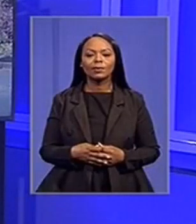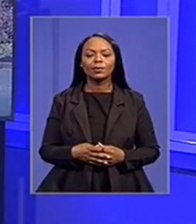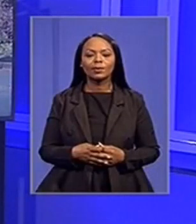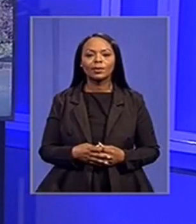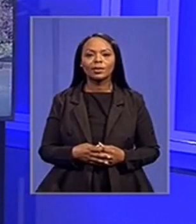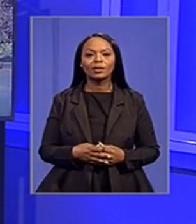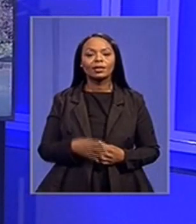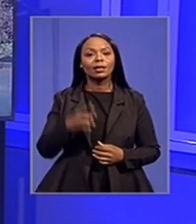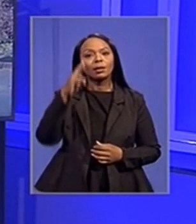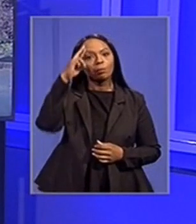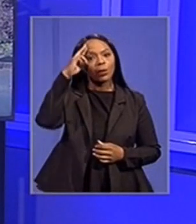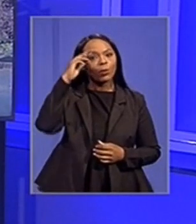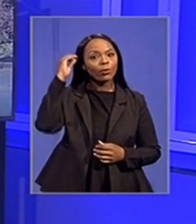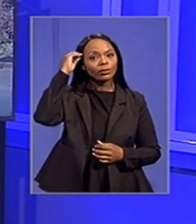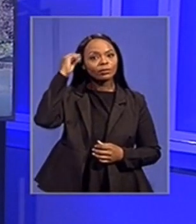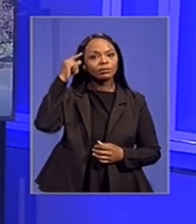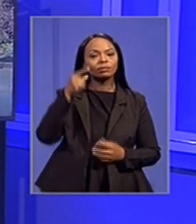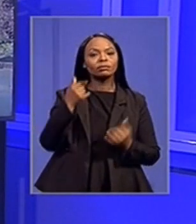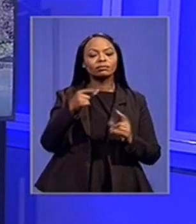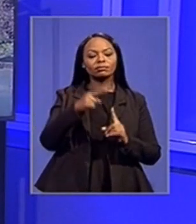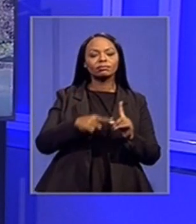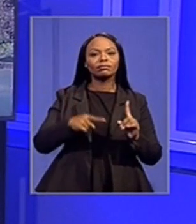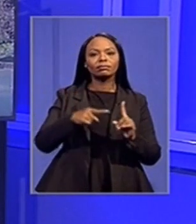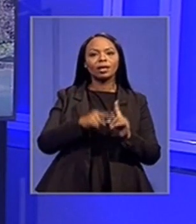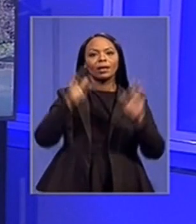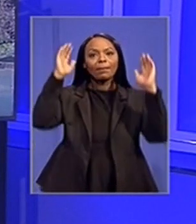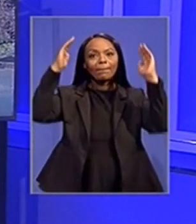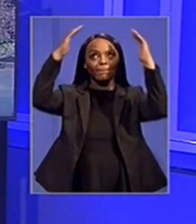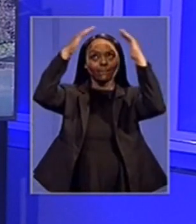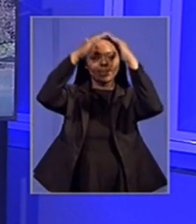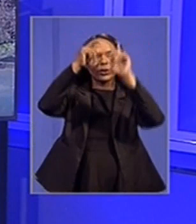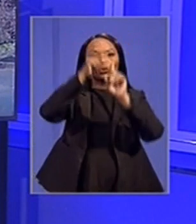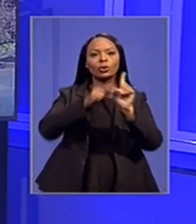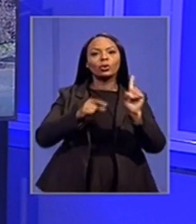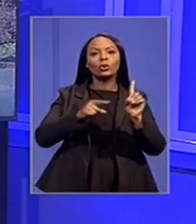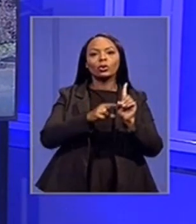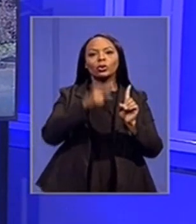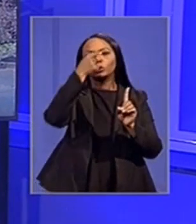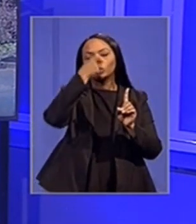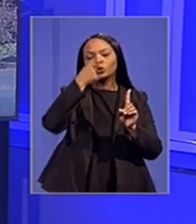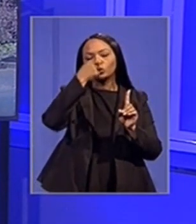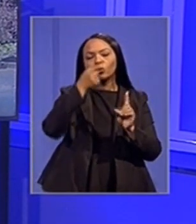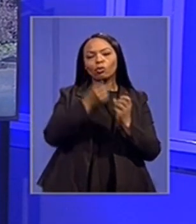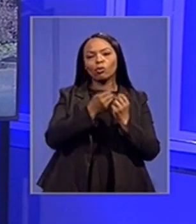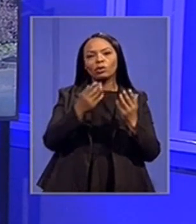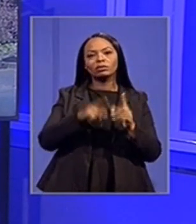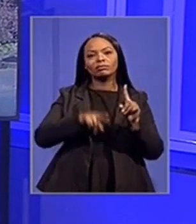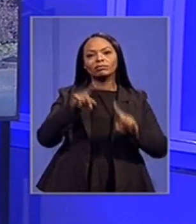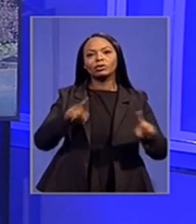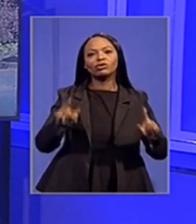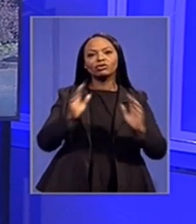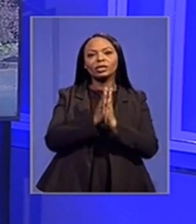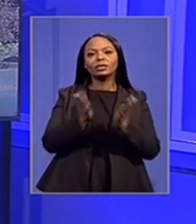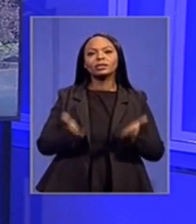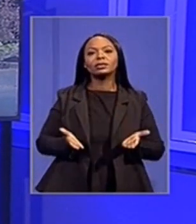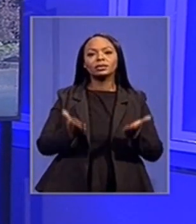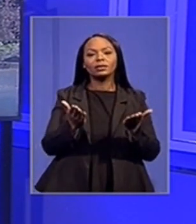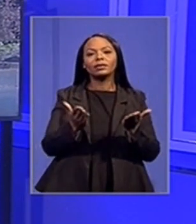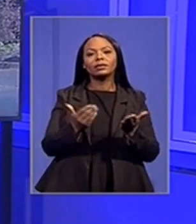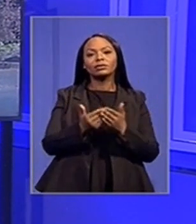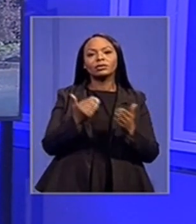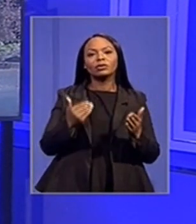Ditshebeletso tsa bofifi tsa Moarekabishopo Desmond Tutu di tshwere dikerekeng tse fapaneng ho phatlalla le naha pele ho letsatsi la phupu ya hae